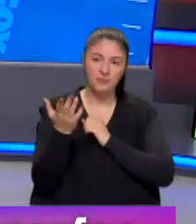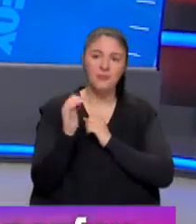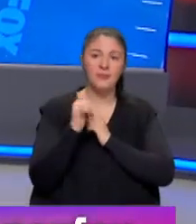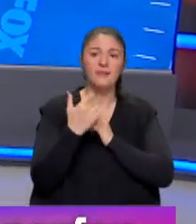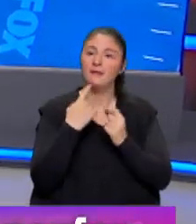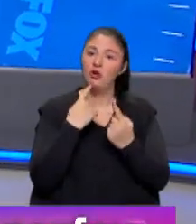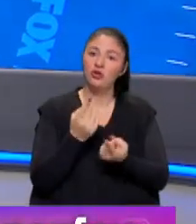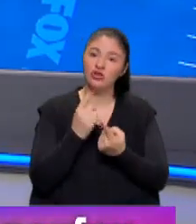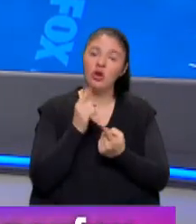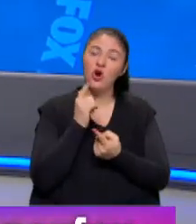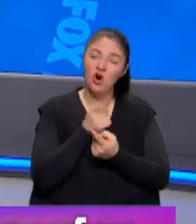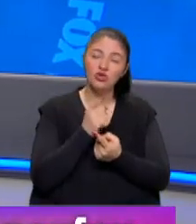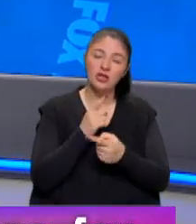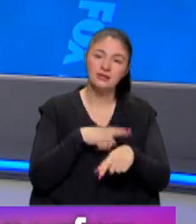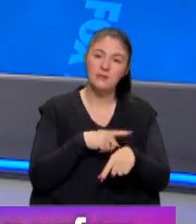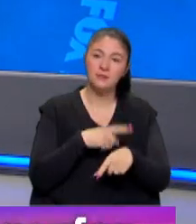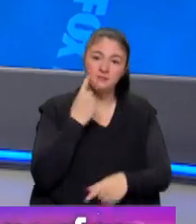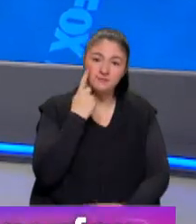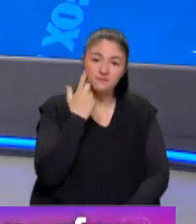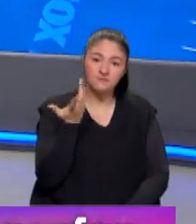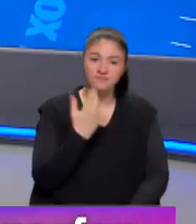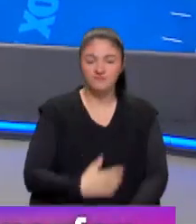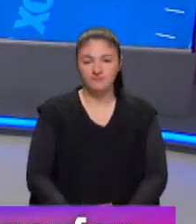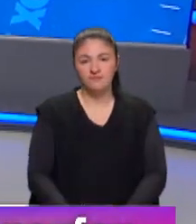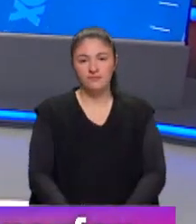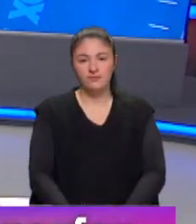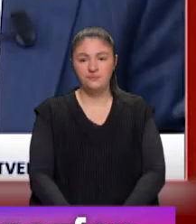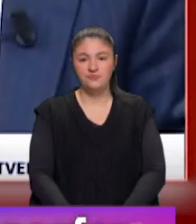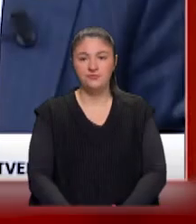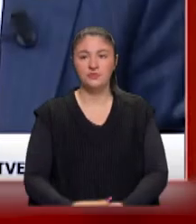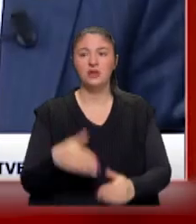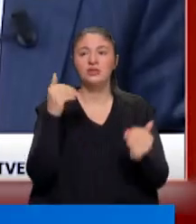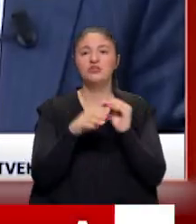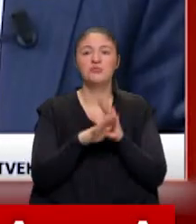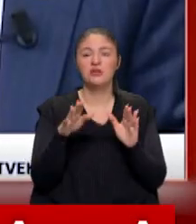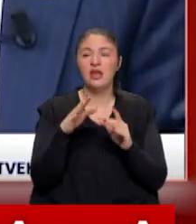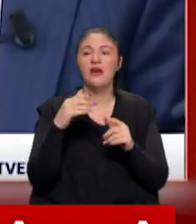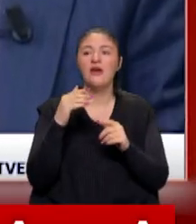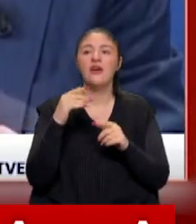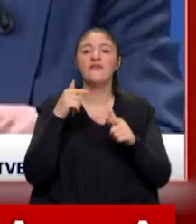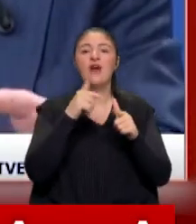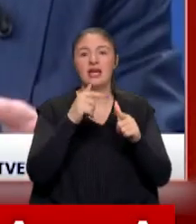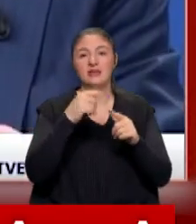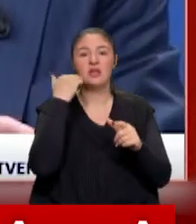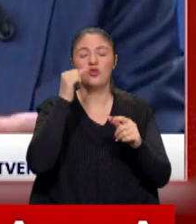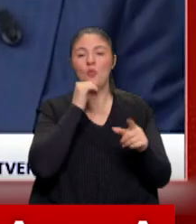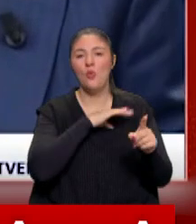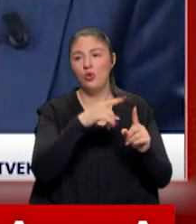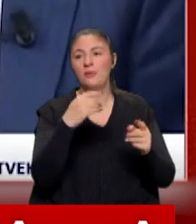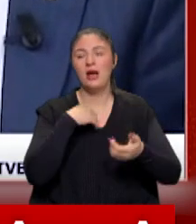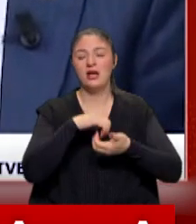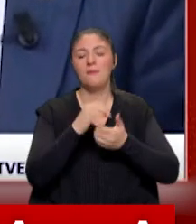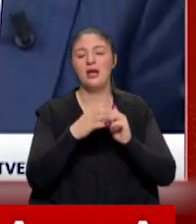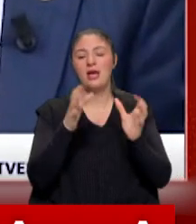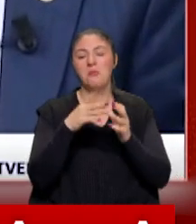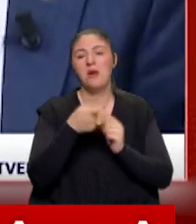Yarın ne söyleyecek? Onu da zaman gösterecek. Seçim bitti. Fatih Akşener bana dedi ki, kampanya ekibine dedi, ben dedi